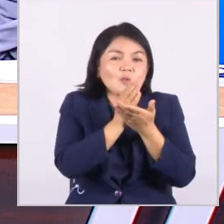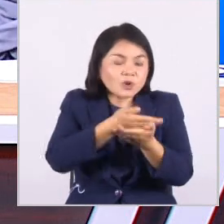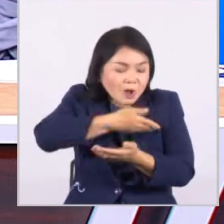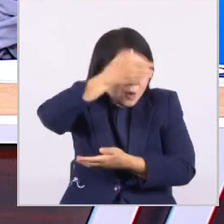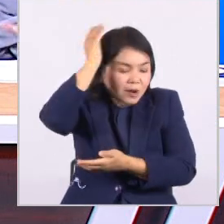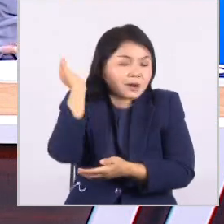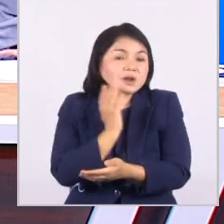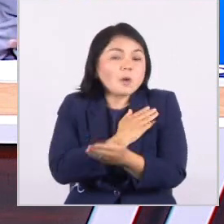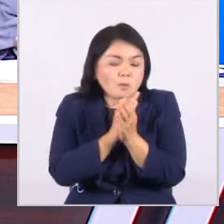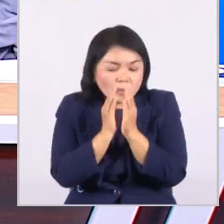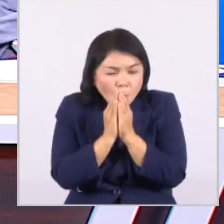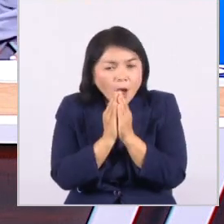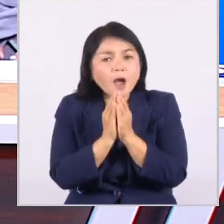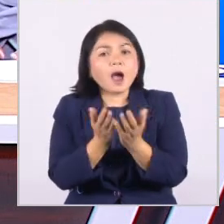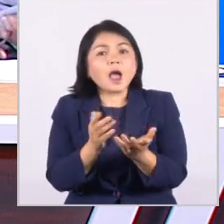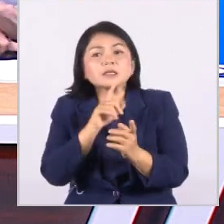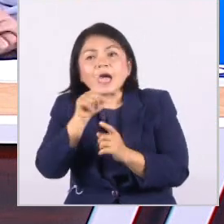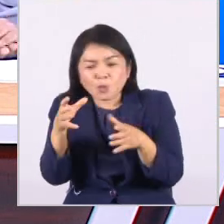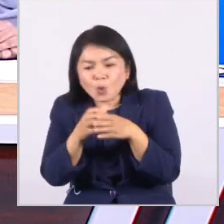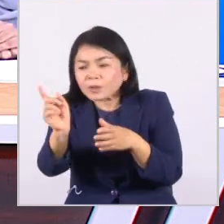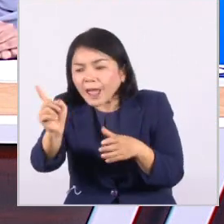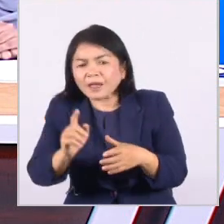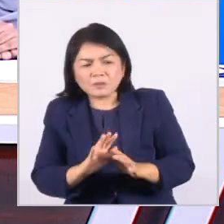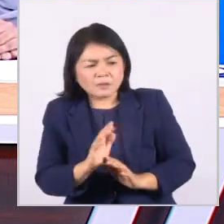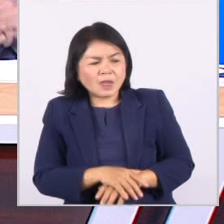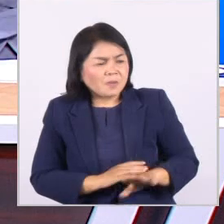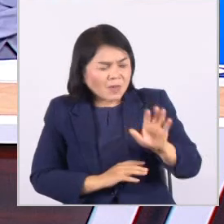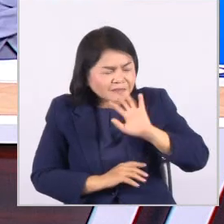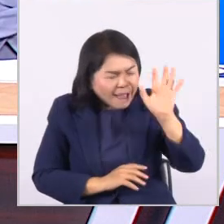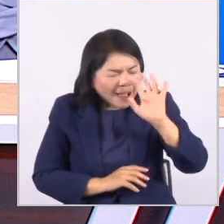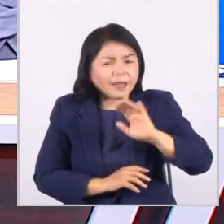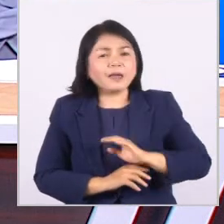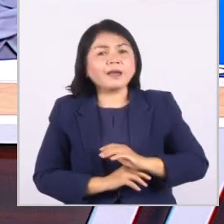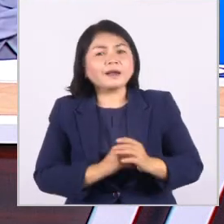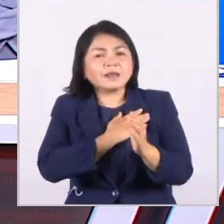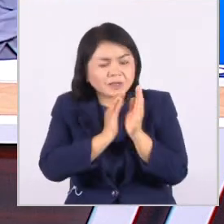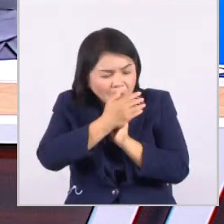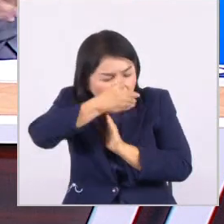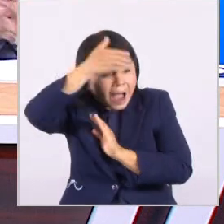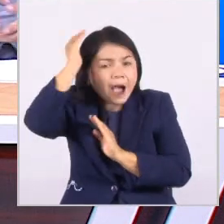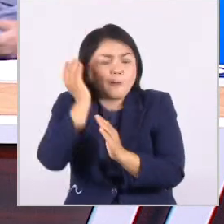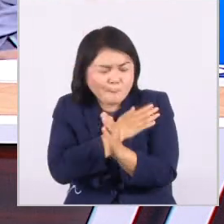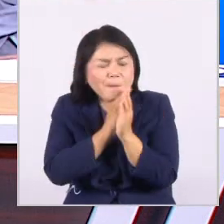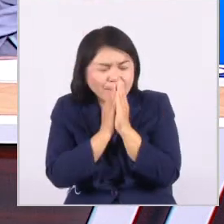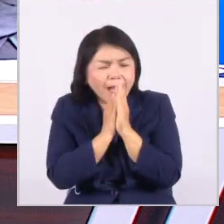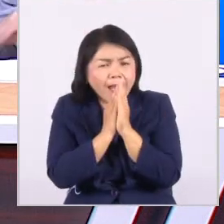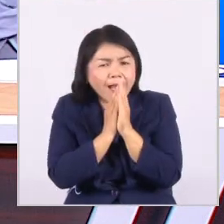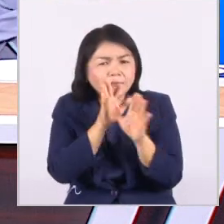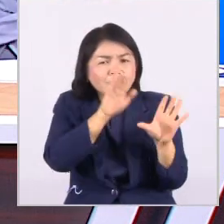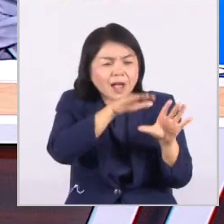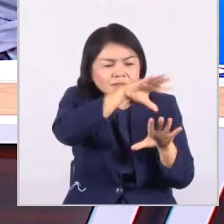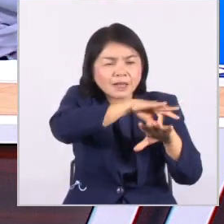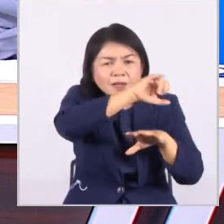วคุณป้าย่ายายถามเอาหนุ่มอยู่พักไหนเนี่ยเจ้าตัวตอบว่าอ๋อผมอยู่พักขวะโตเดี๋ยวไปดูภ